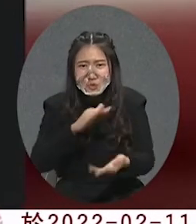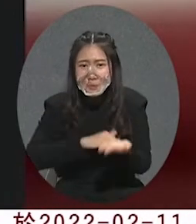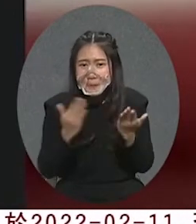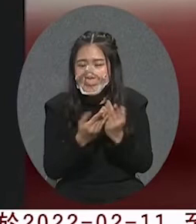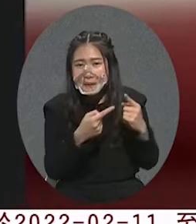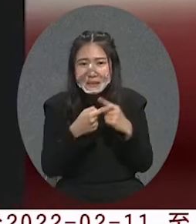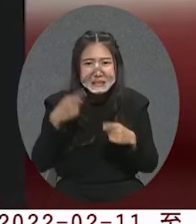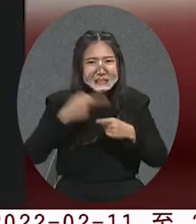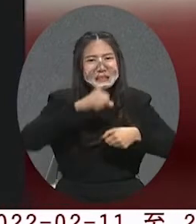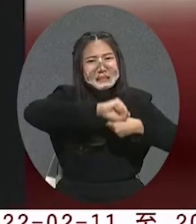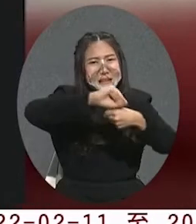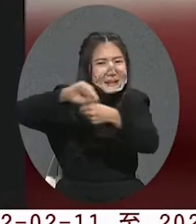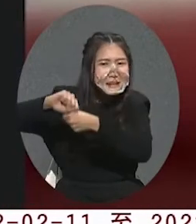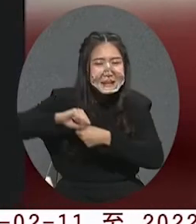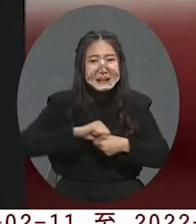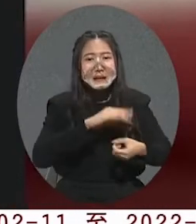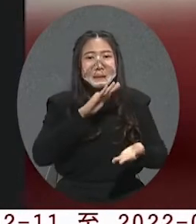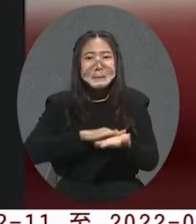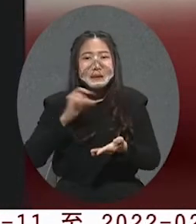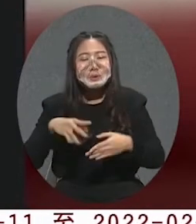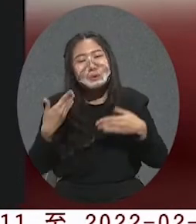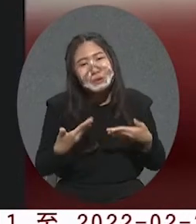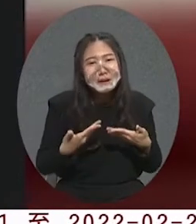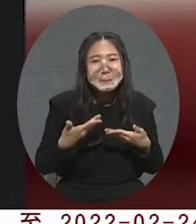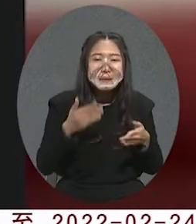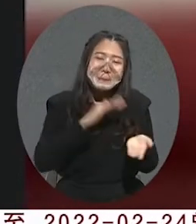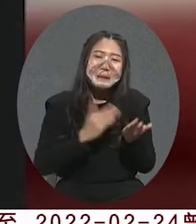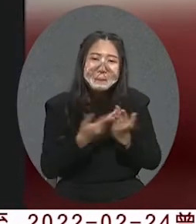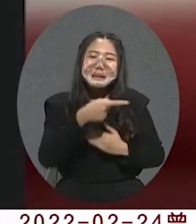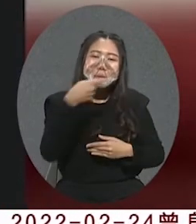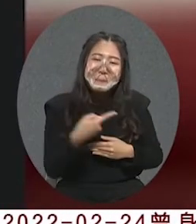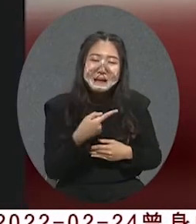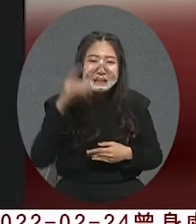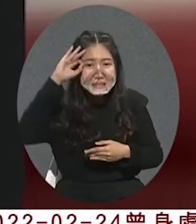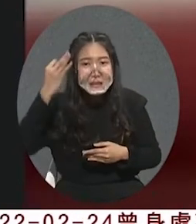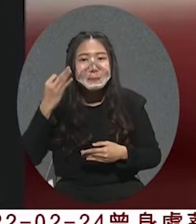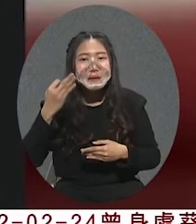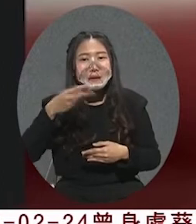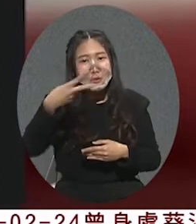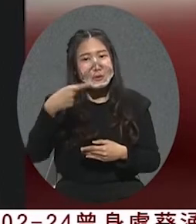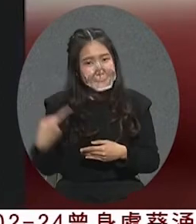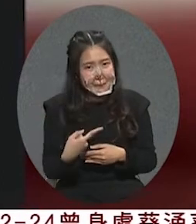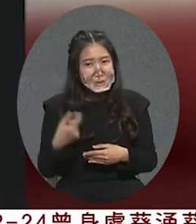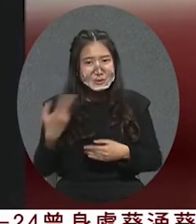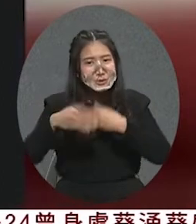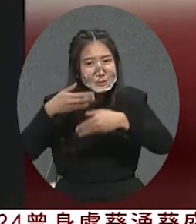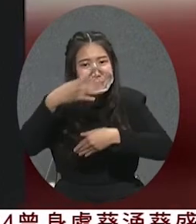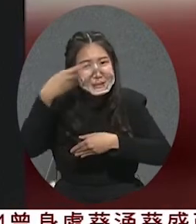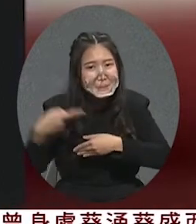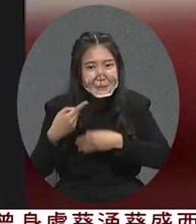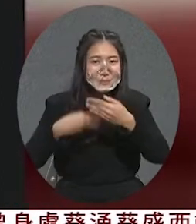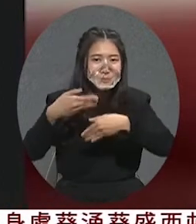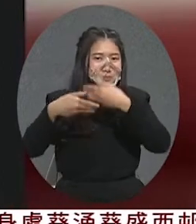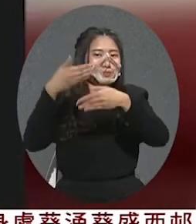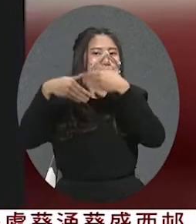你不停加建那個病毒，就譬如今天我們有確診是10000人，其實3日之後就變成20000，再之後變成40000，40000